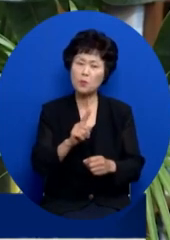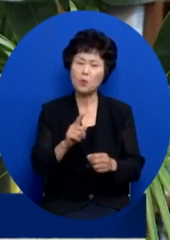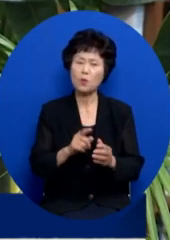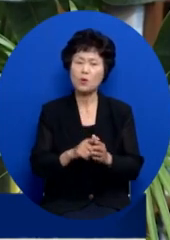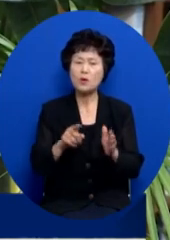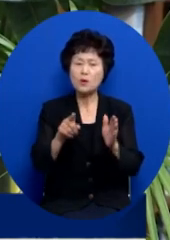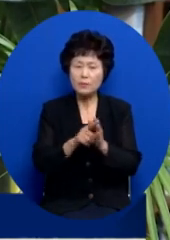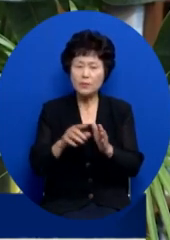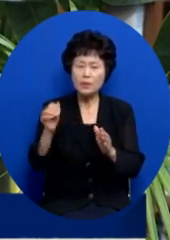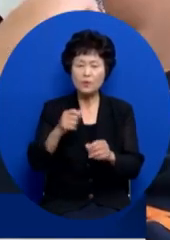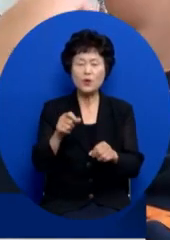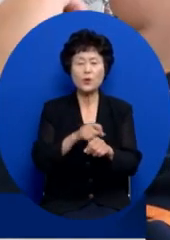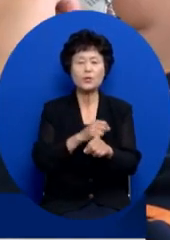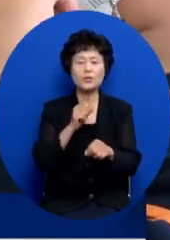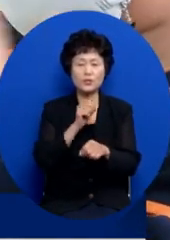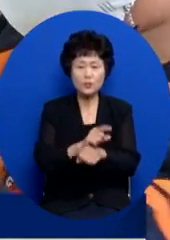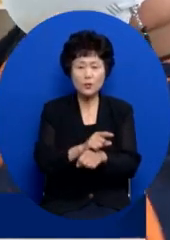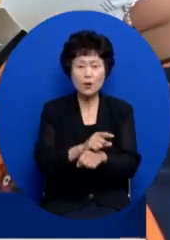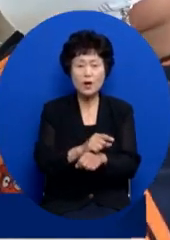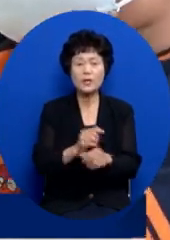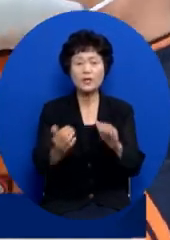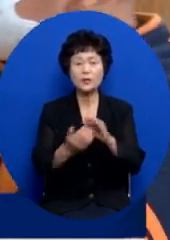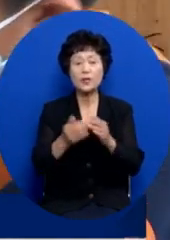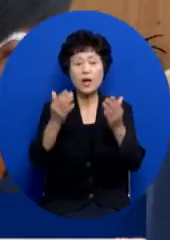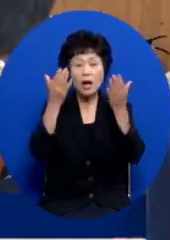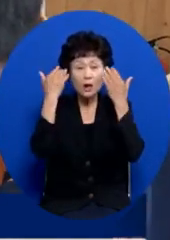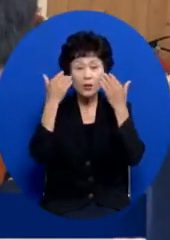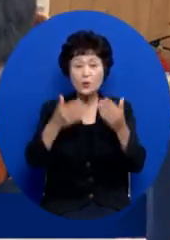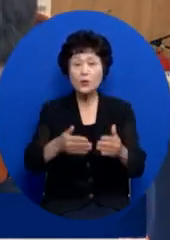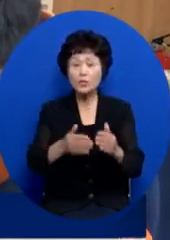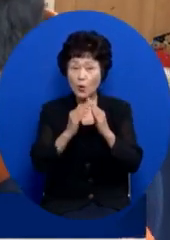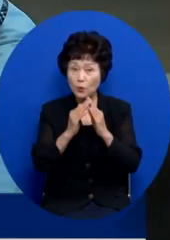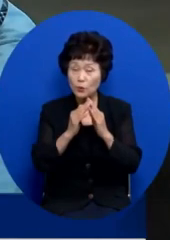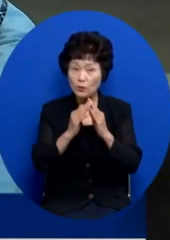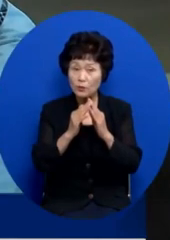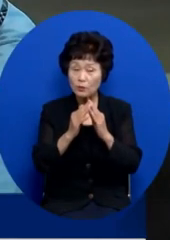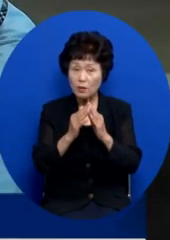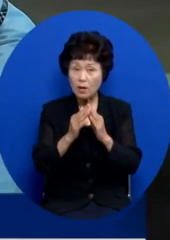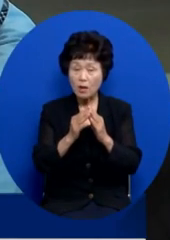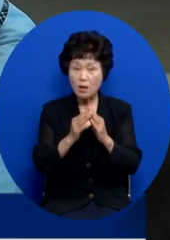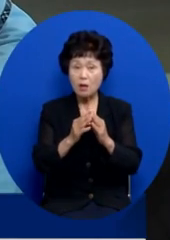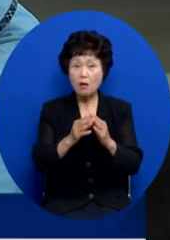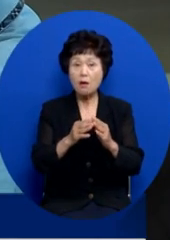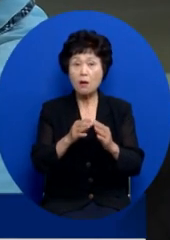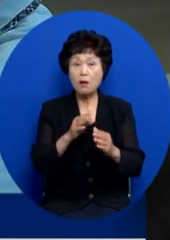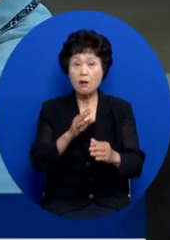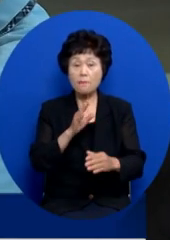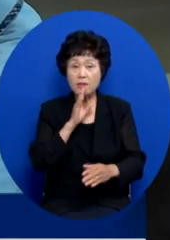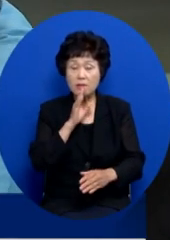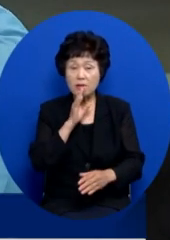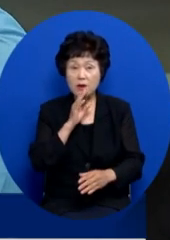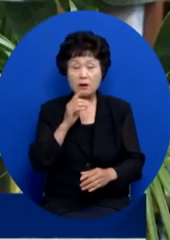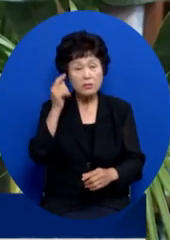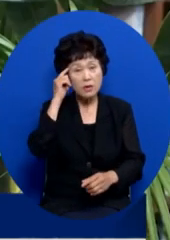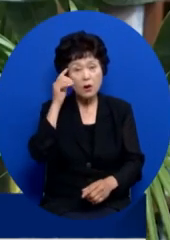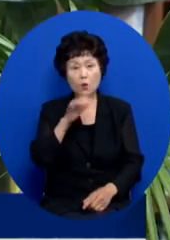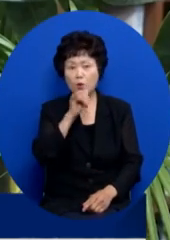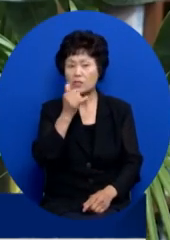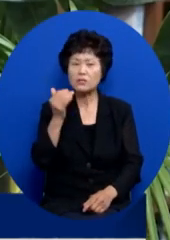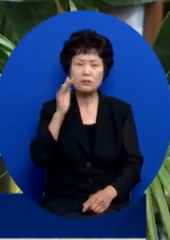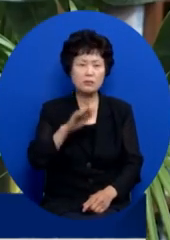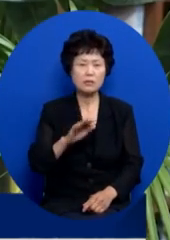신앙으로 특성화를 이룬 학교 세우는 것이 한국에 살리는 대안이다 이렇게 늘 주장했었는데